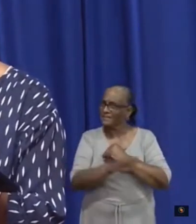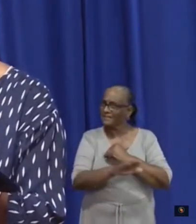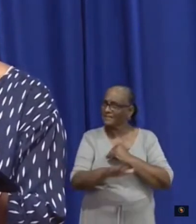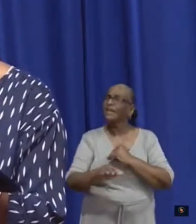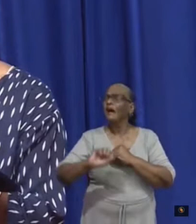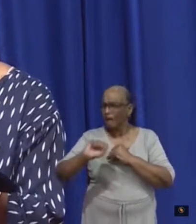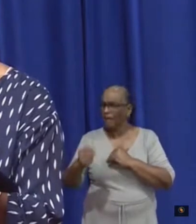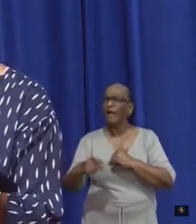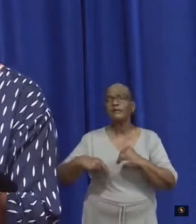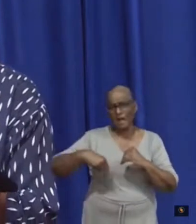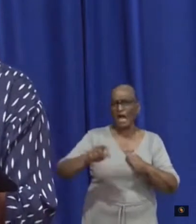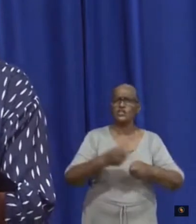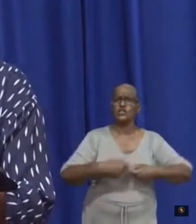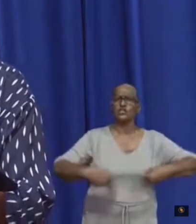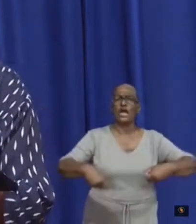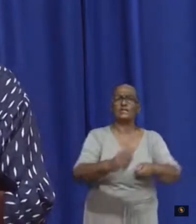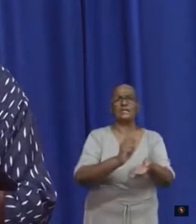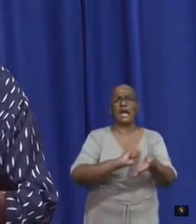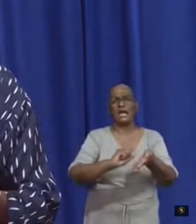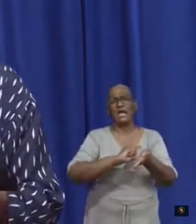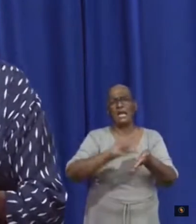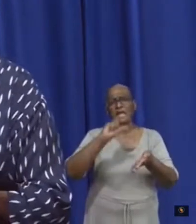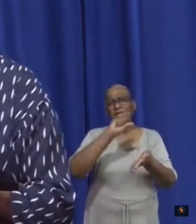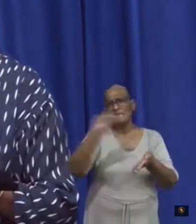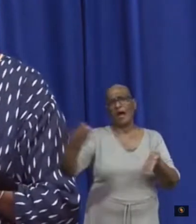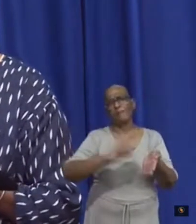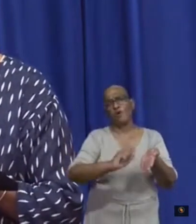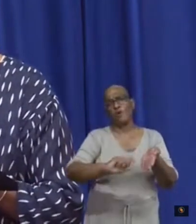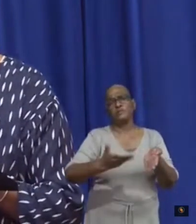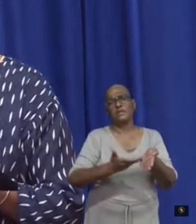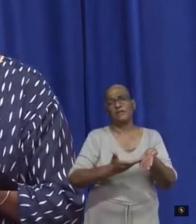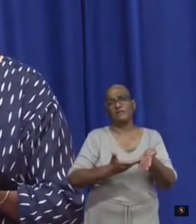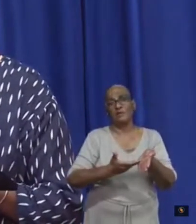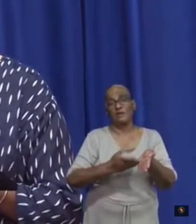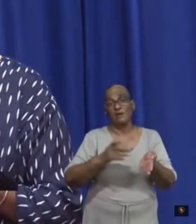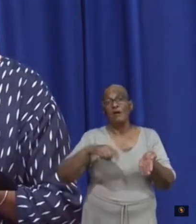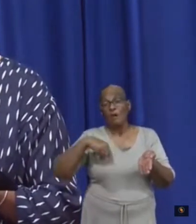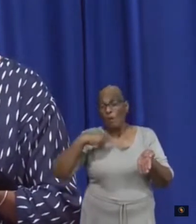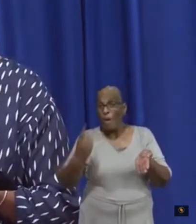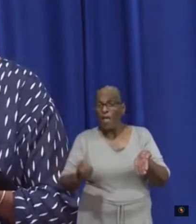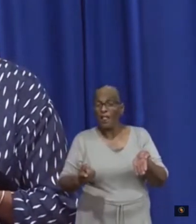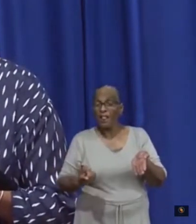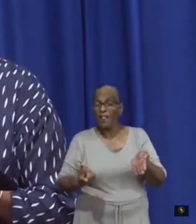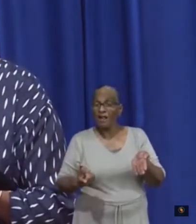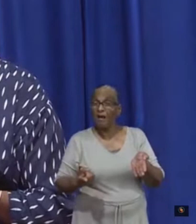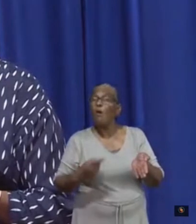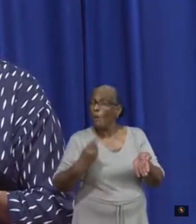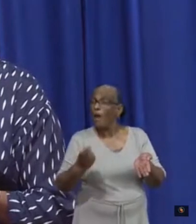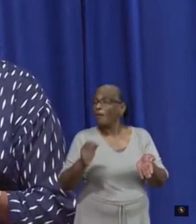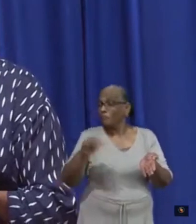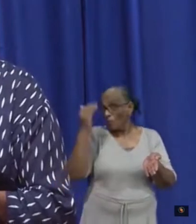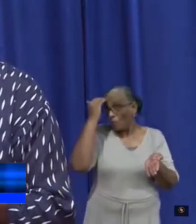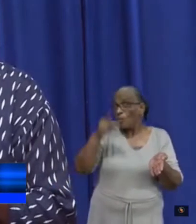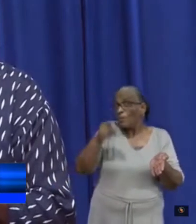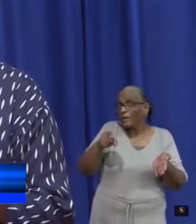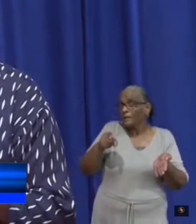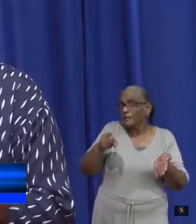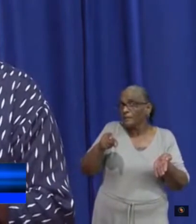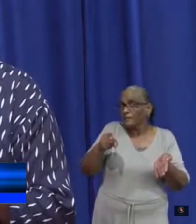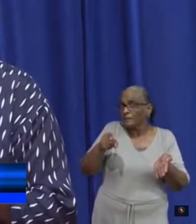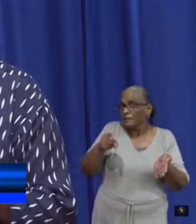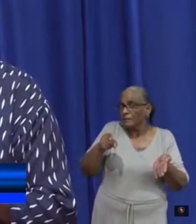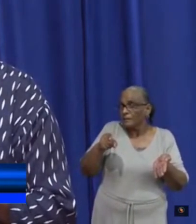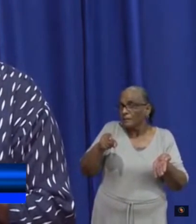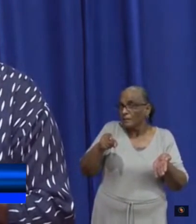Die kunnen zich nog steeds opgeven bij ons. Maar wat wel zo is, en daar moet men wel van bewust zijn, over de